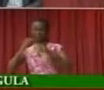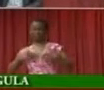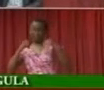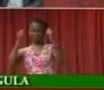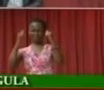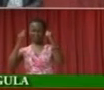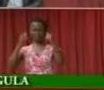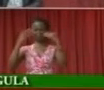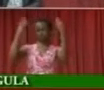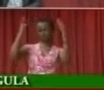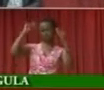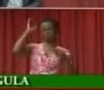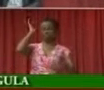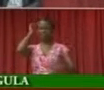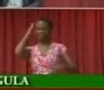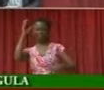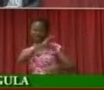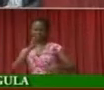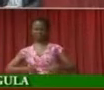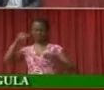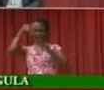dans votre vie comme Seigneur et